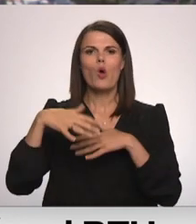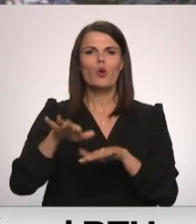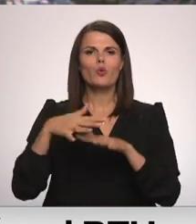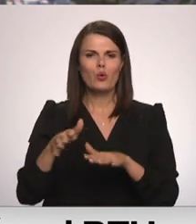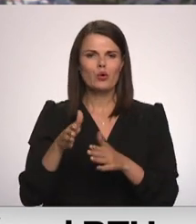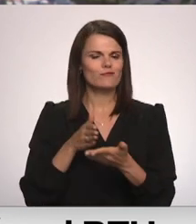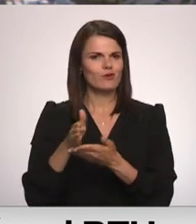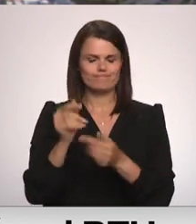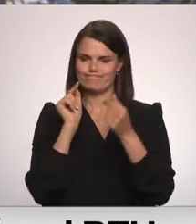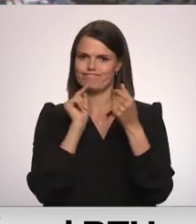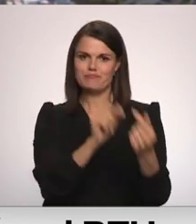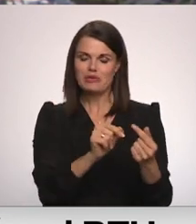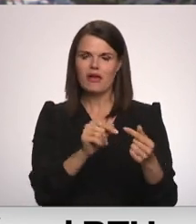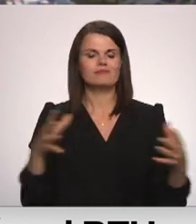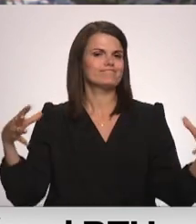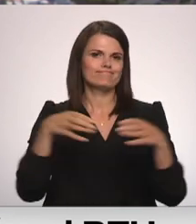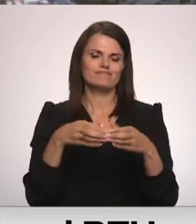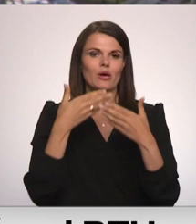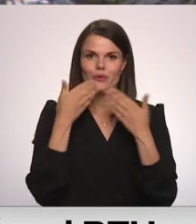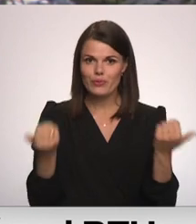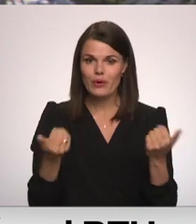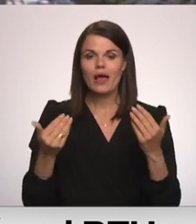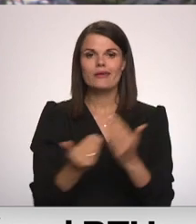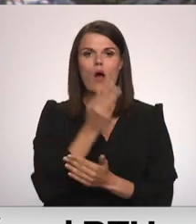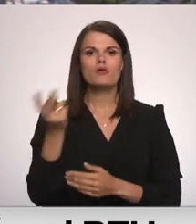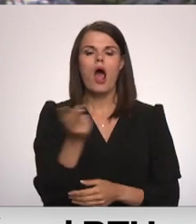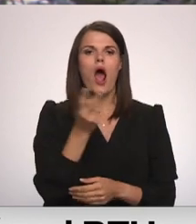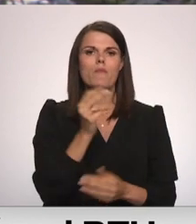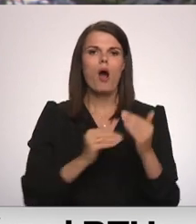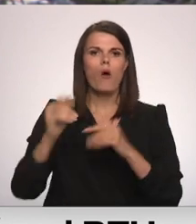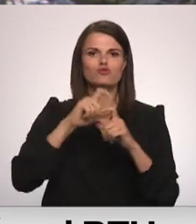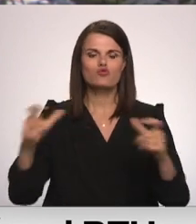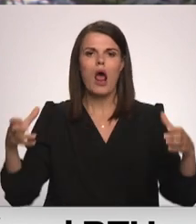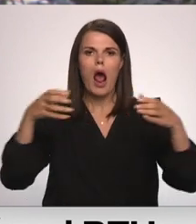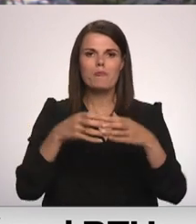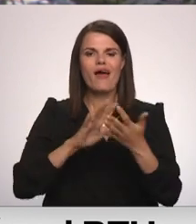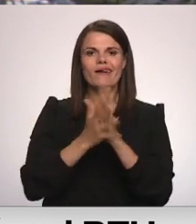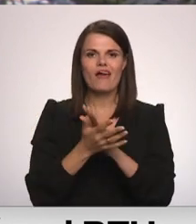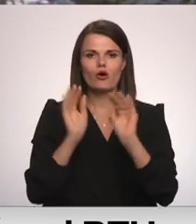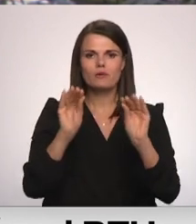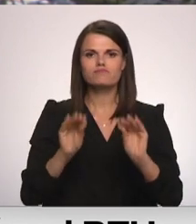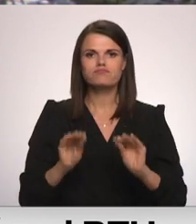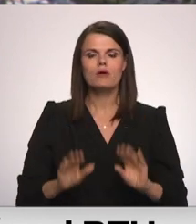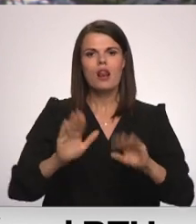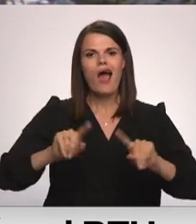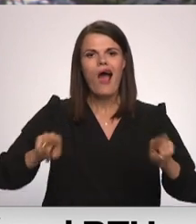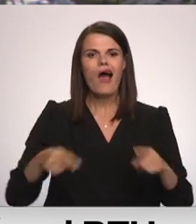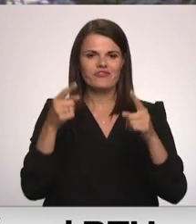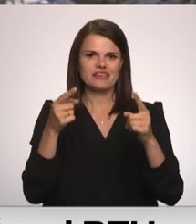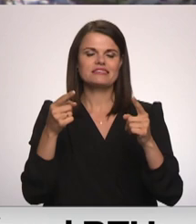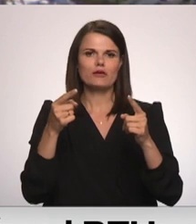augstskolu apvienošanu tomēr nenotika. Jaunā abu augstskolu apvienošanas reforma esot izstrādāta, lai attīstītu kvalitatīvāku